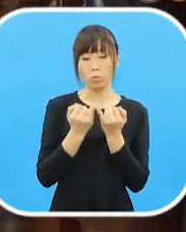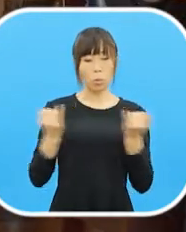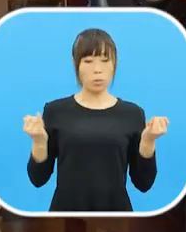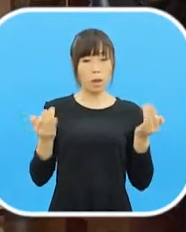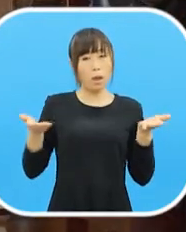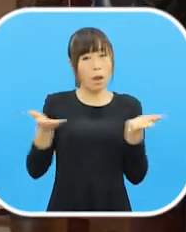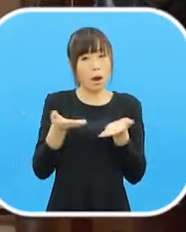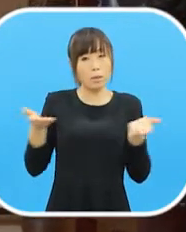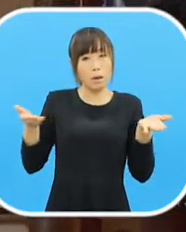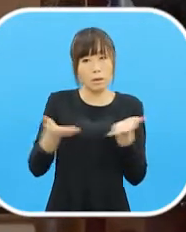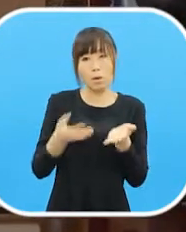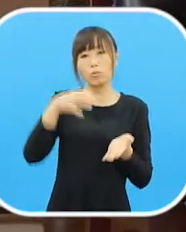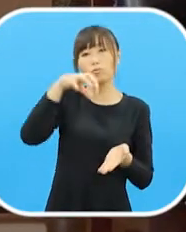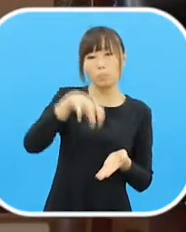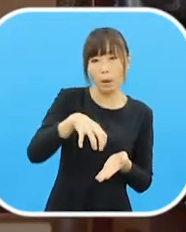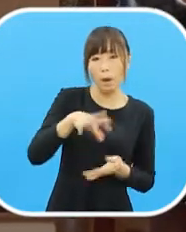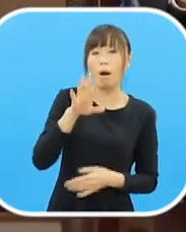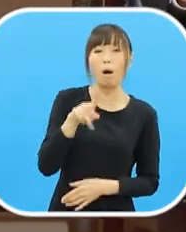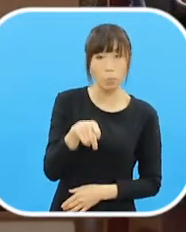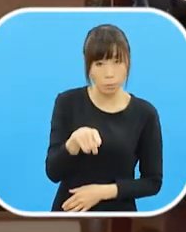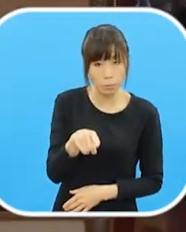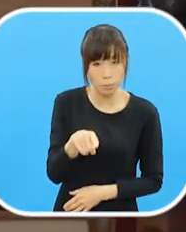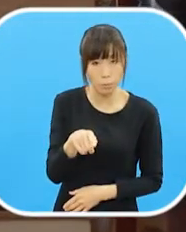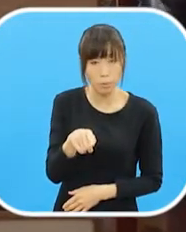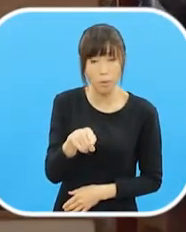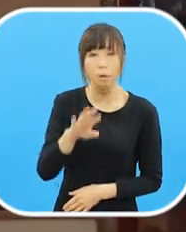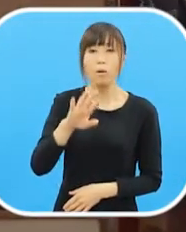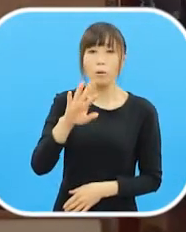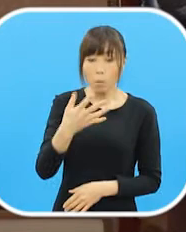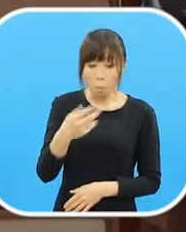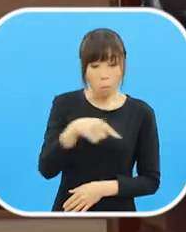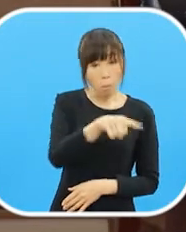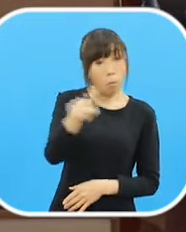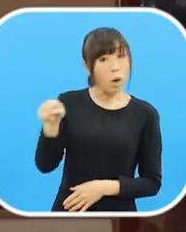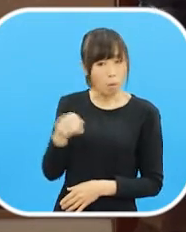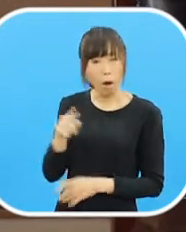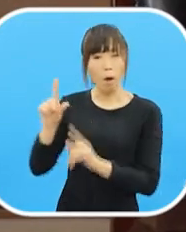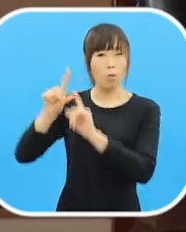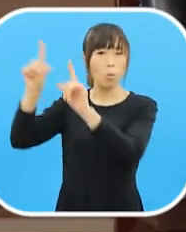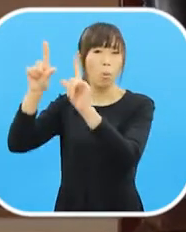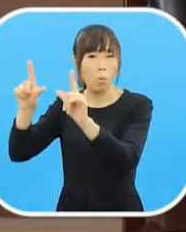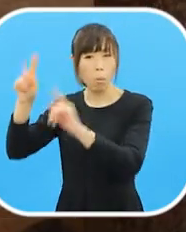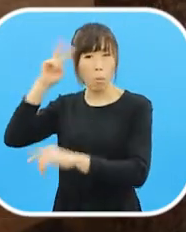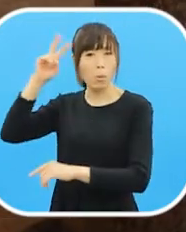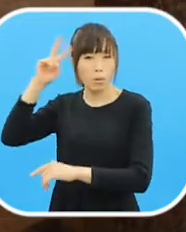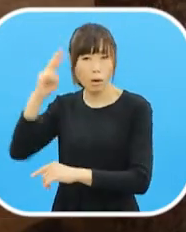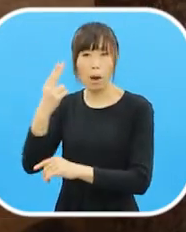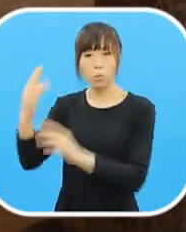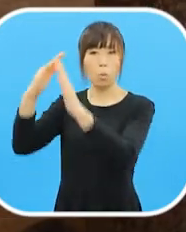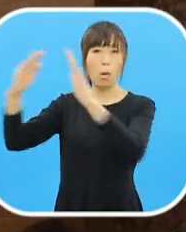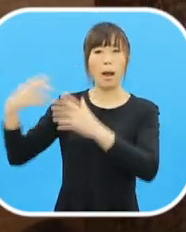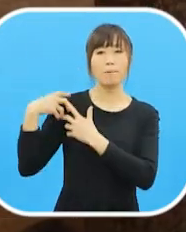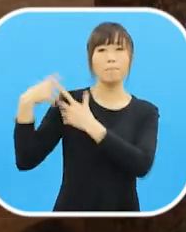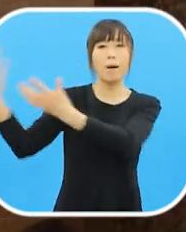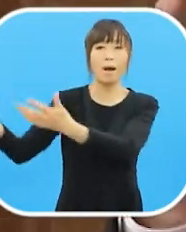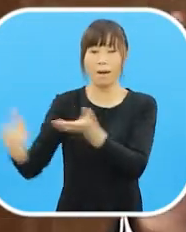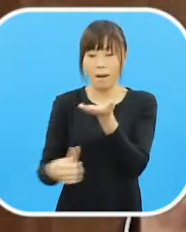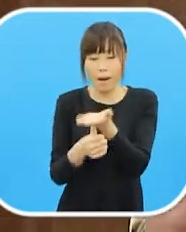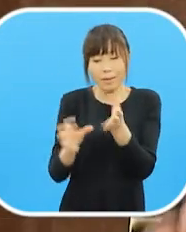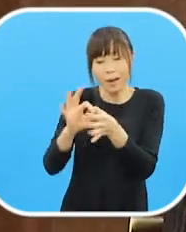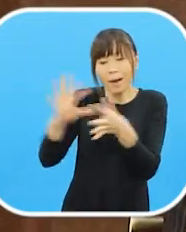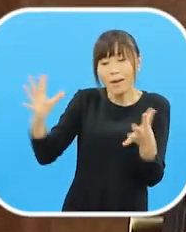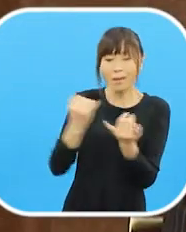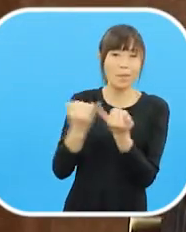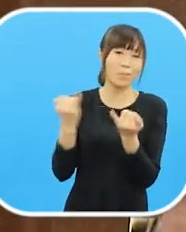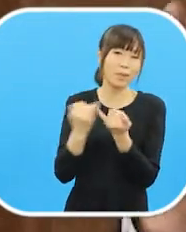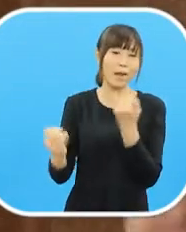のね、働く場がねあるんですよ、なんかね、そういうものはみんな都会のもんだと思ってる。 そうですね。 でもローカ